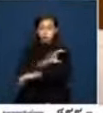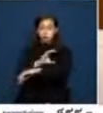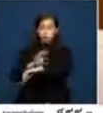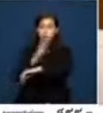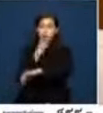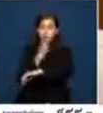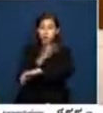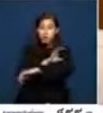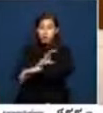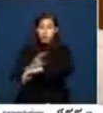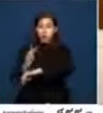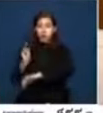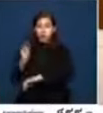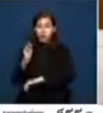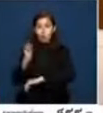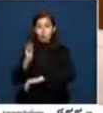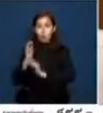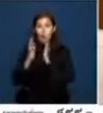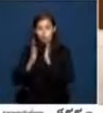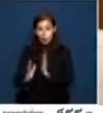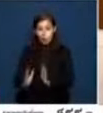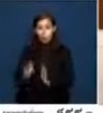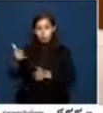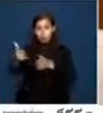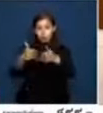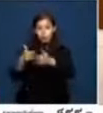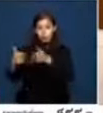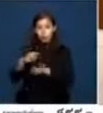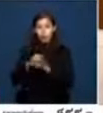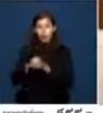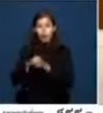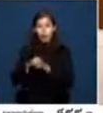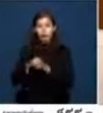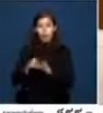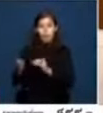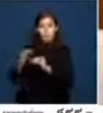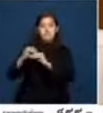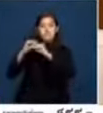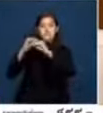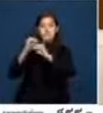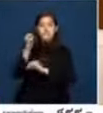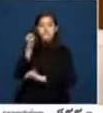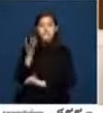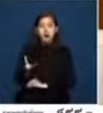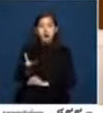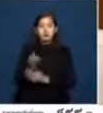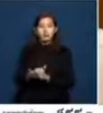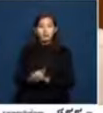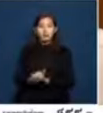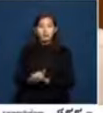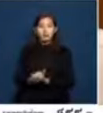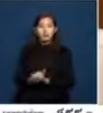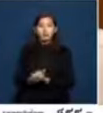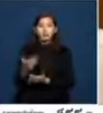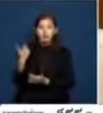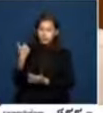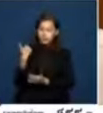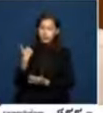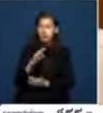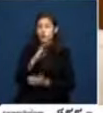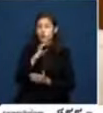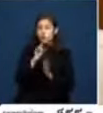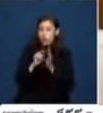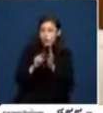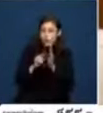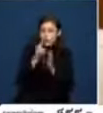ขึ้นอย่างมีนัยยะสำคัญซึ่งในระยะแรกรายได้อาจจะลดลงบ้างแม้ว่าจะ